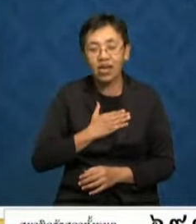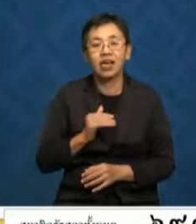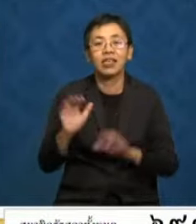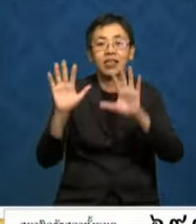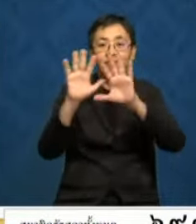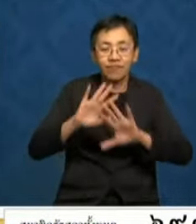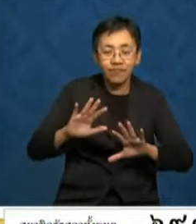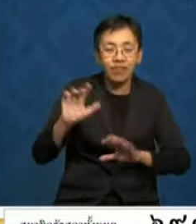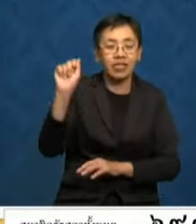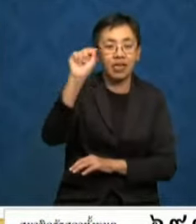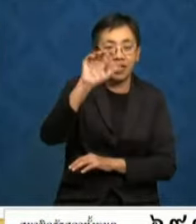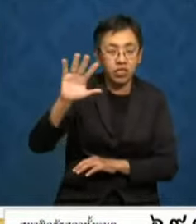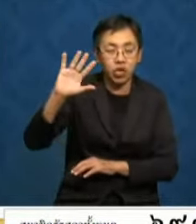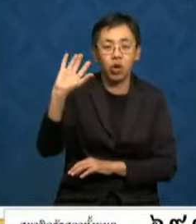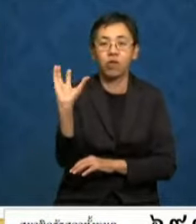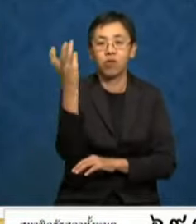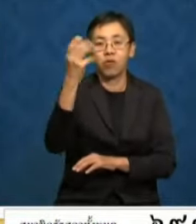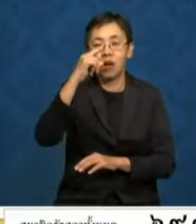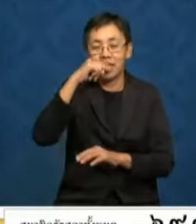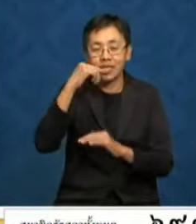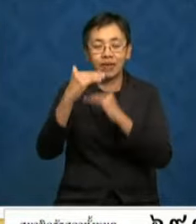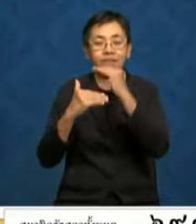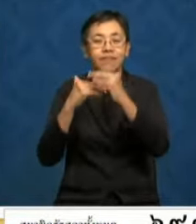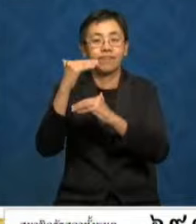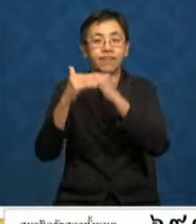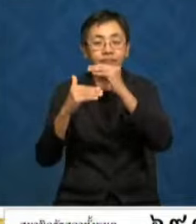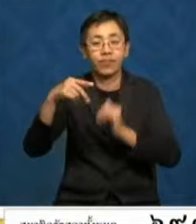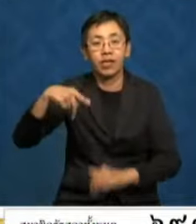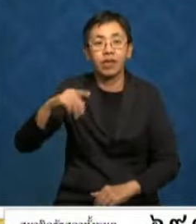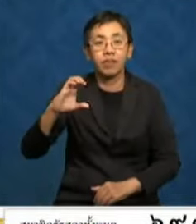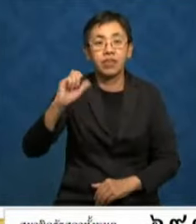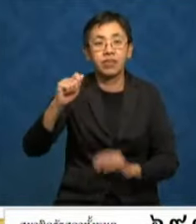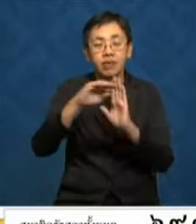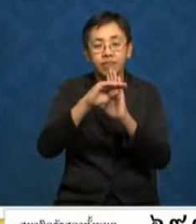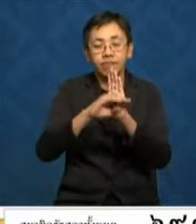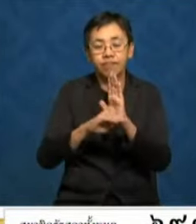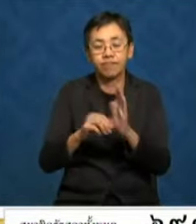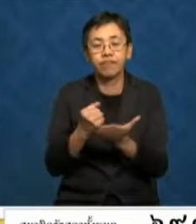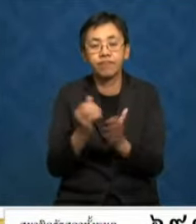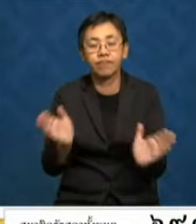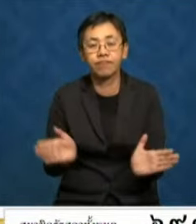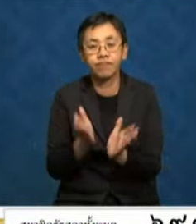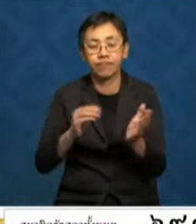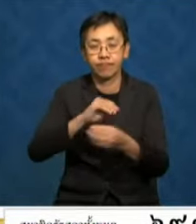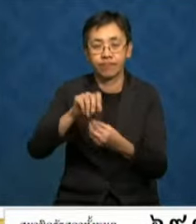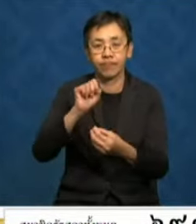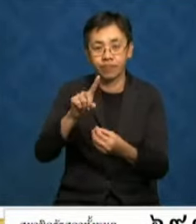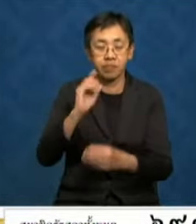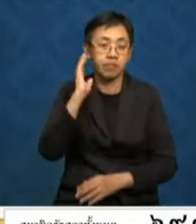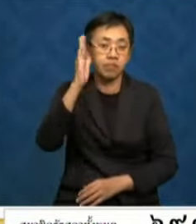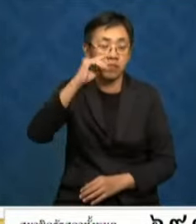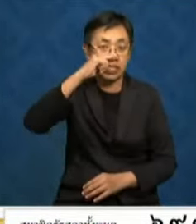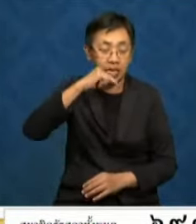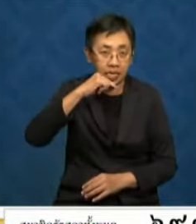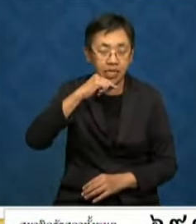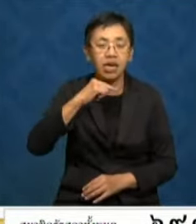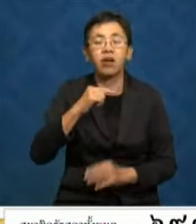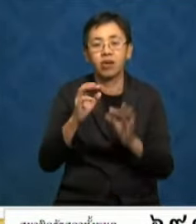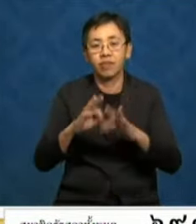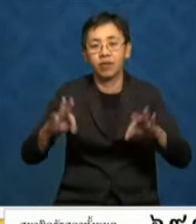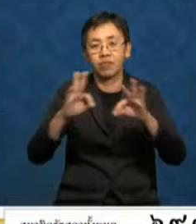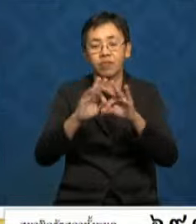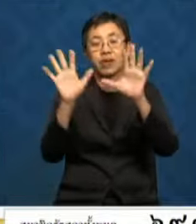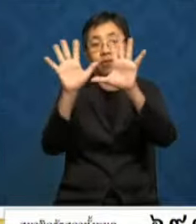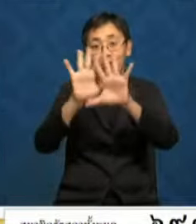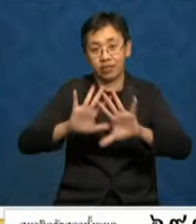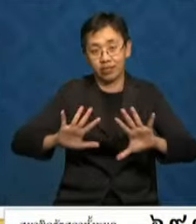โลกนะครับท่านประธานครับ PCA นอกจากจะส่งเสริมด้านเศรษฐกิจแล้วยังส่งเสริมสถานะของไทยในฐานะผู้เล่นสำคัญในอาเซีย